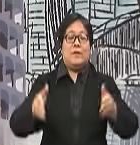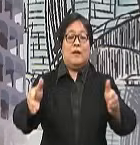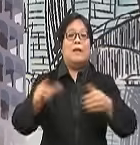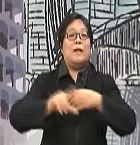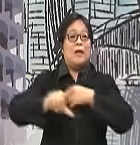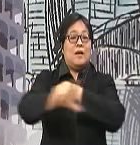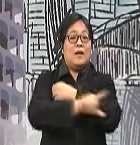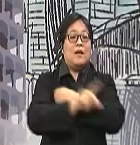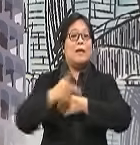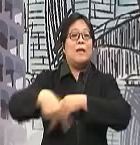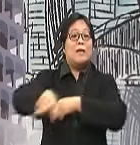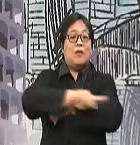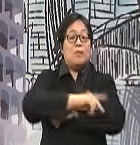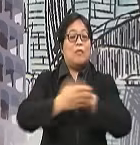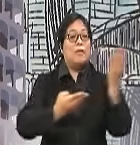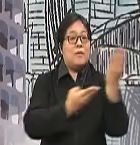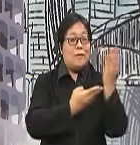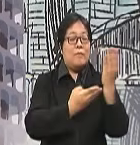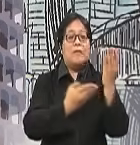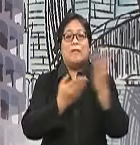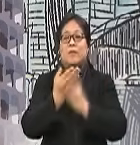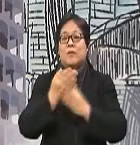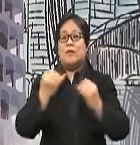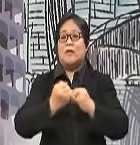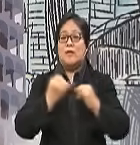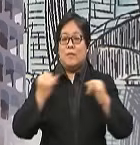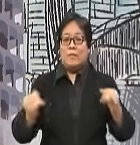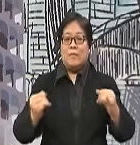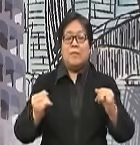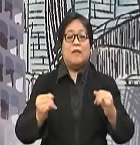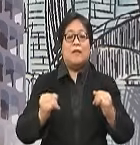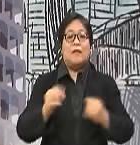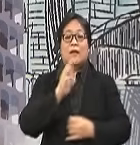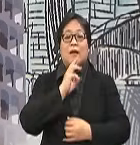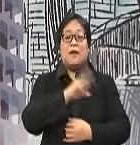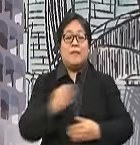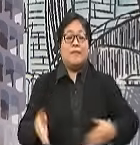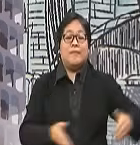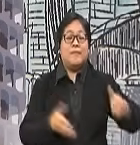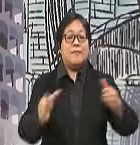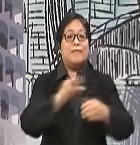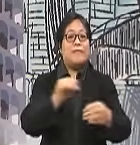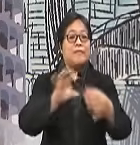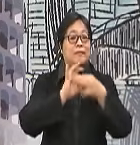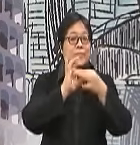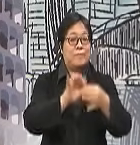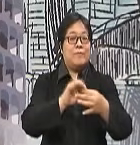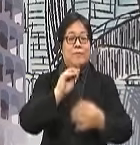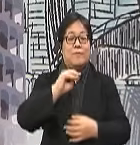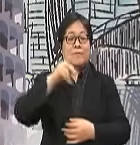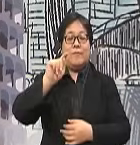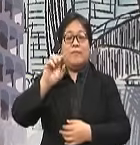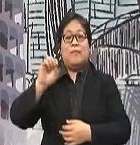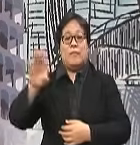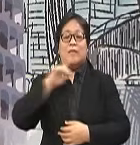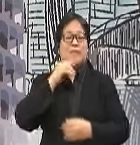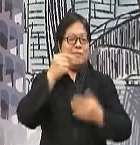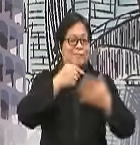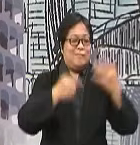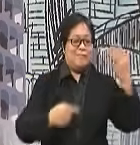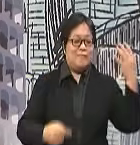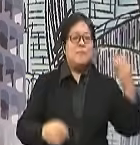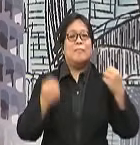ladang pekebun kecil sawit melalui jabatan pengairan dan saliran dan dengan kerjasama empop banyak lagi